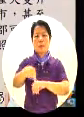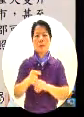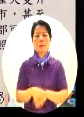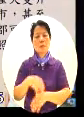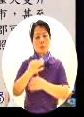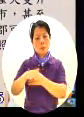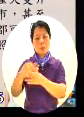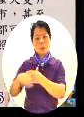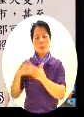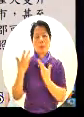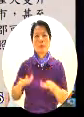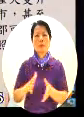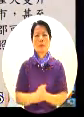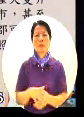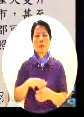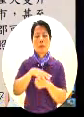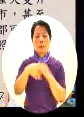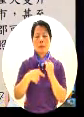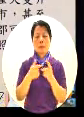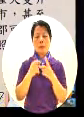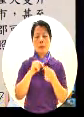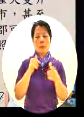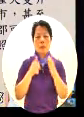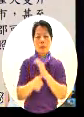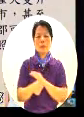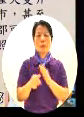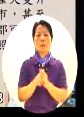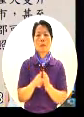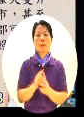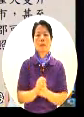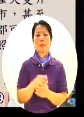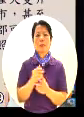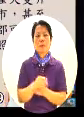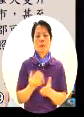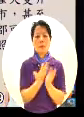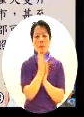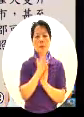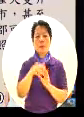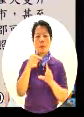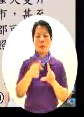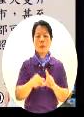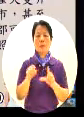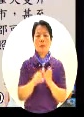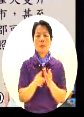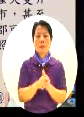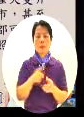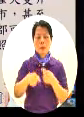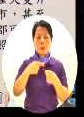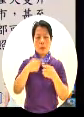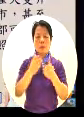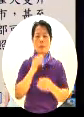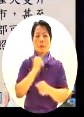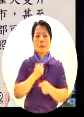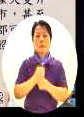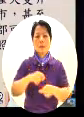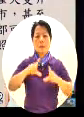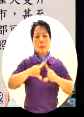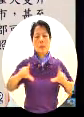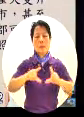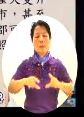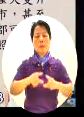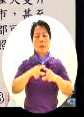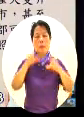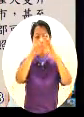欠缺哈。包括我们进入展示区哈，应该做一个大型的看板